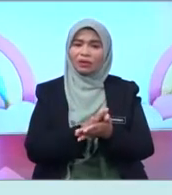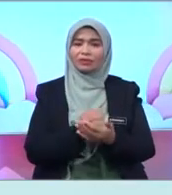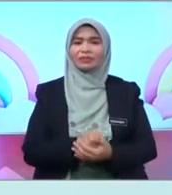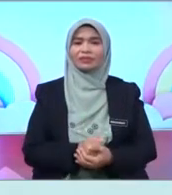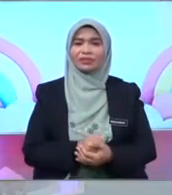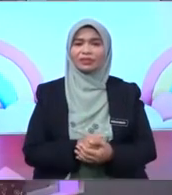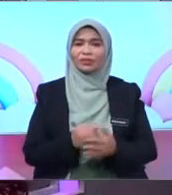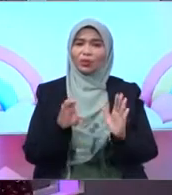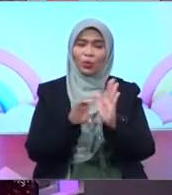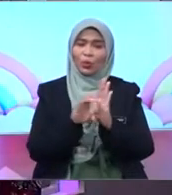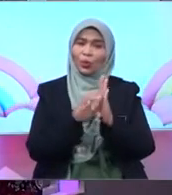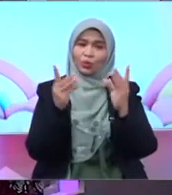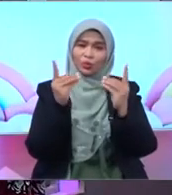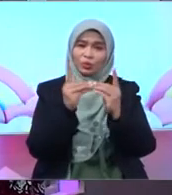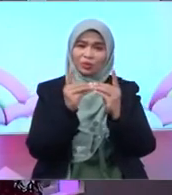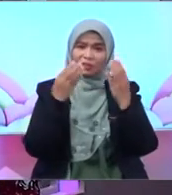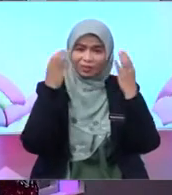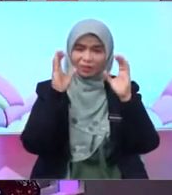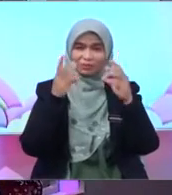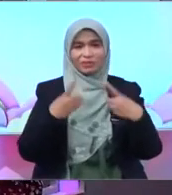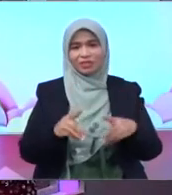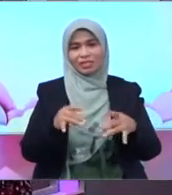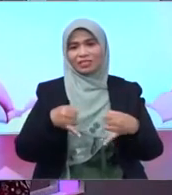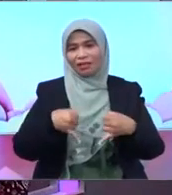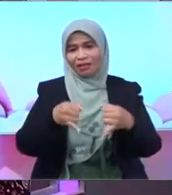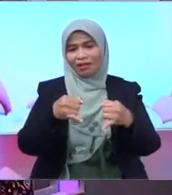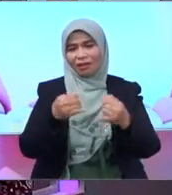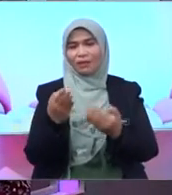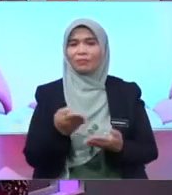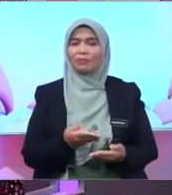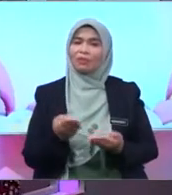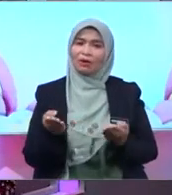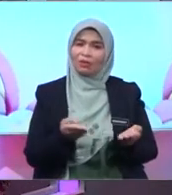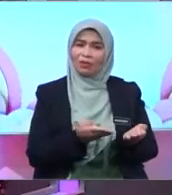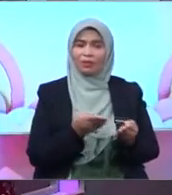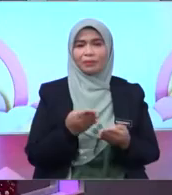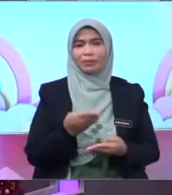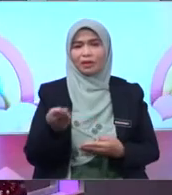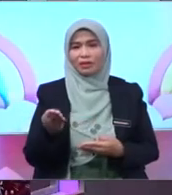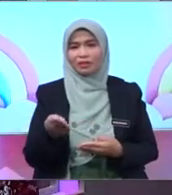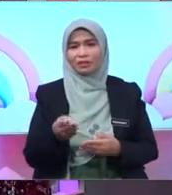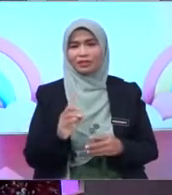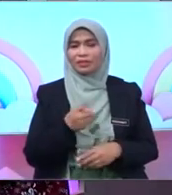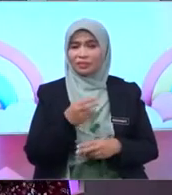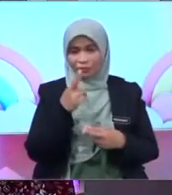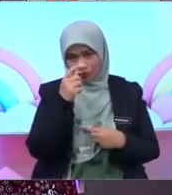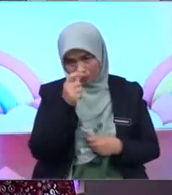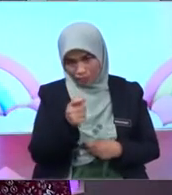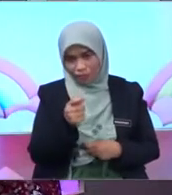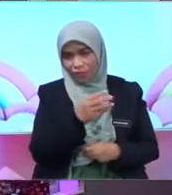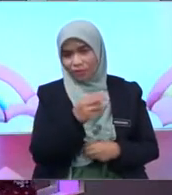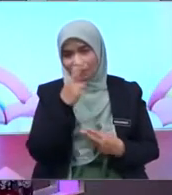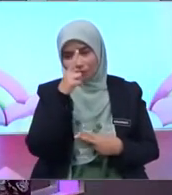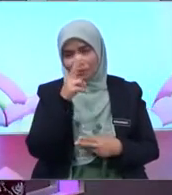tepi sedang jalan ataupun sedang membawa barang Akita hormat kita tunduk dan hormat kepada